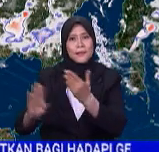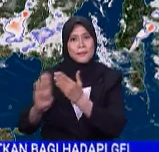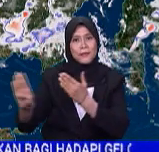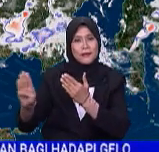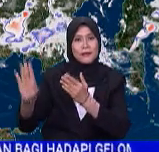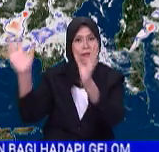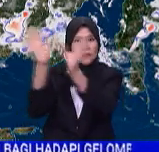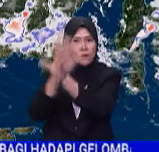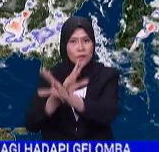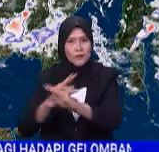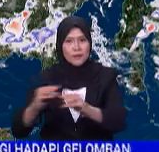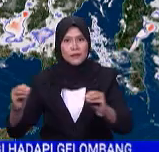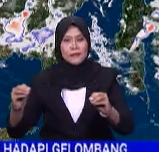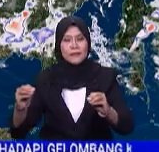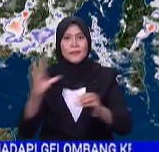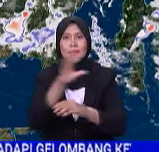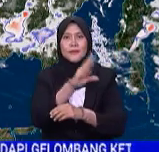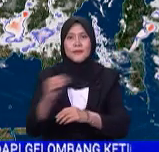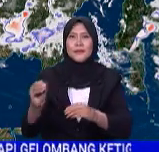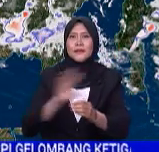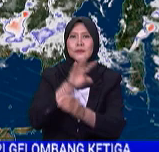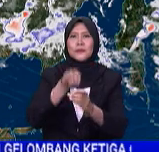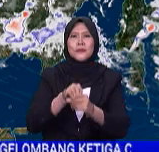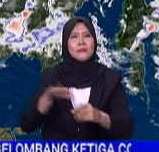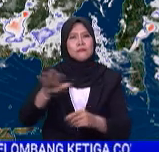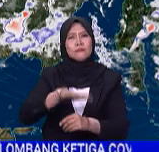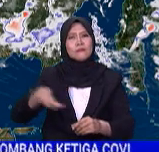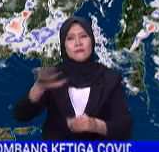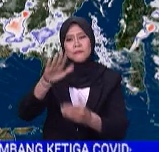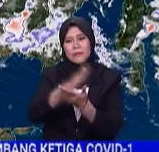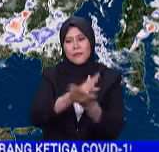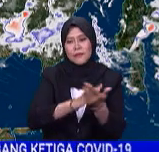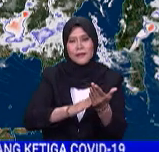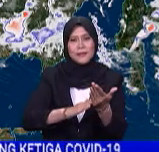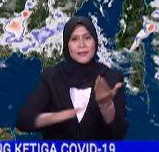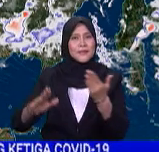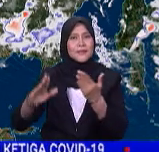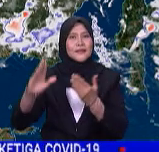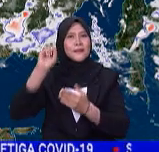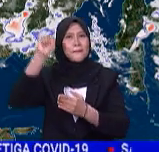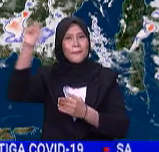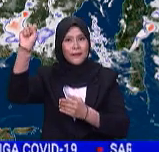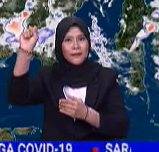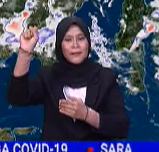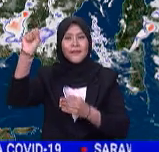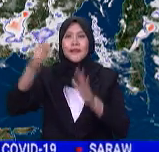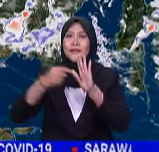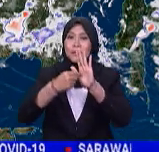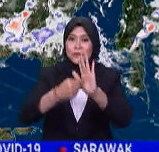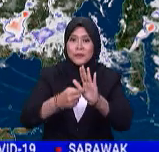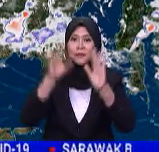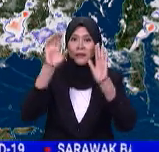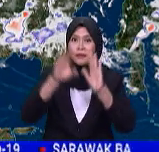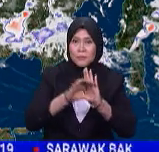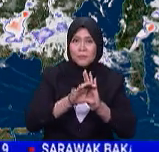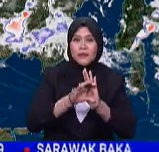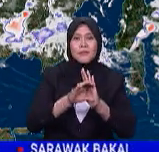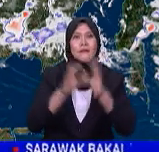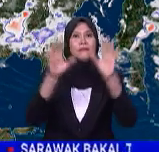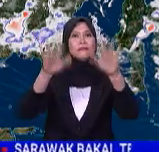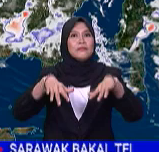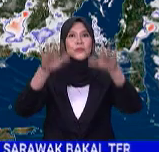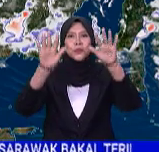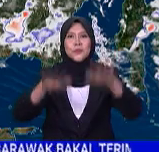barat negeri Sarawak dan juga melibatkan hampir kesemua bahagian di negeri Sabah yang juga menunjukkan gambaran keadaan cuaca